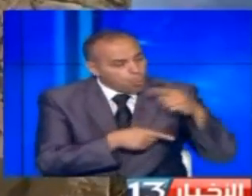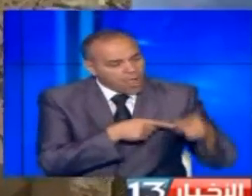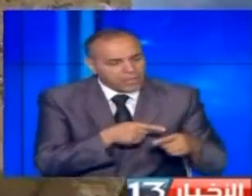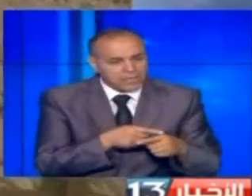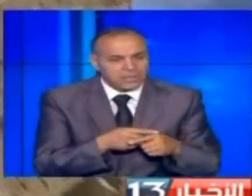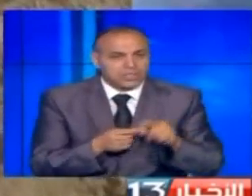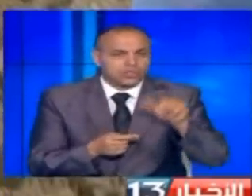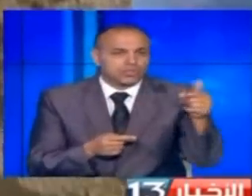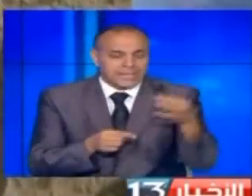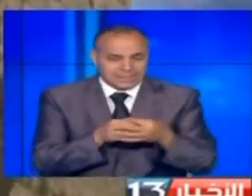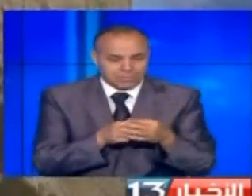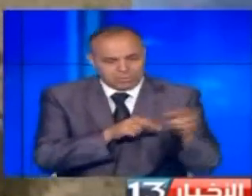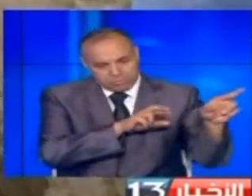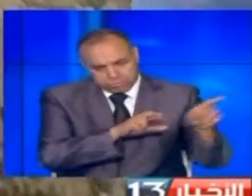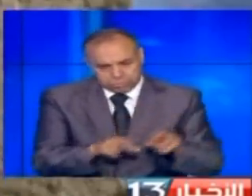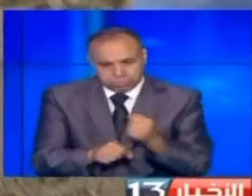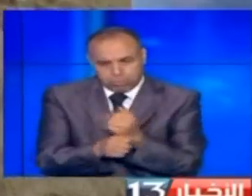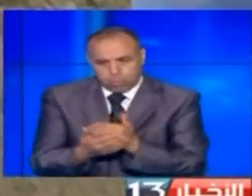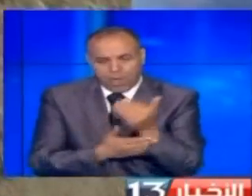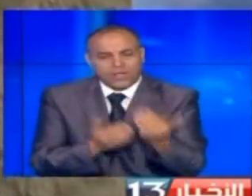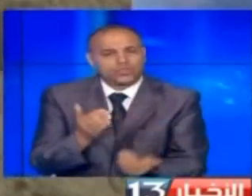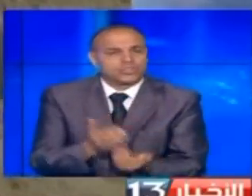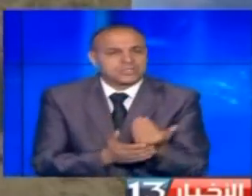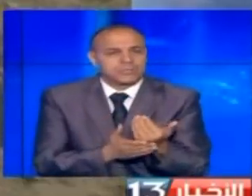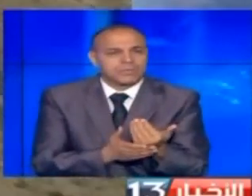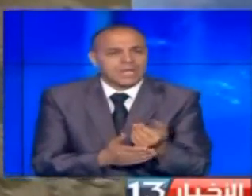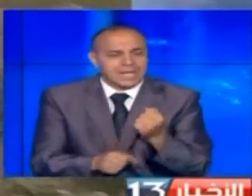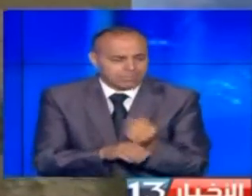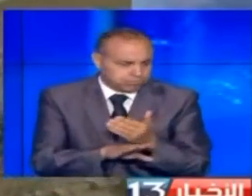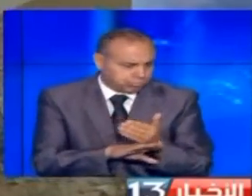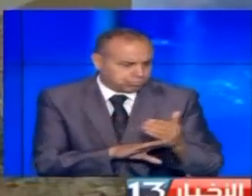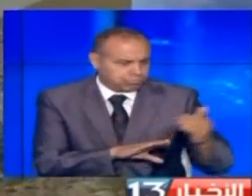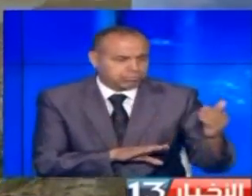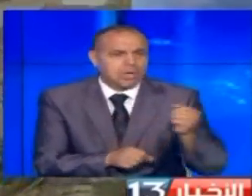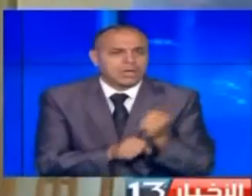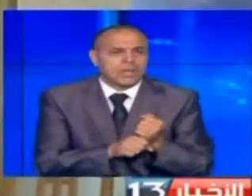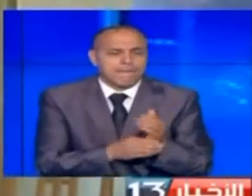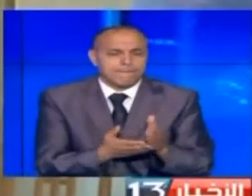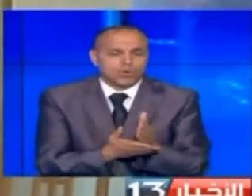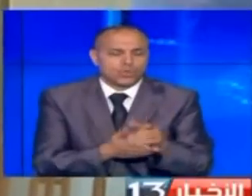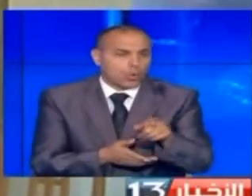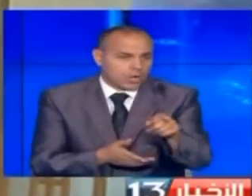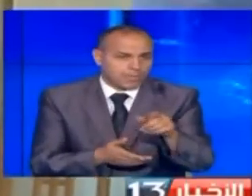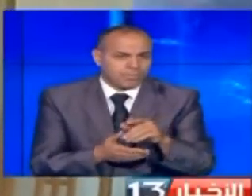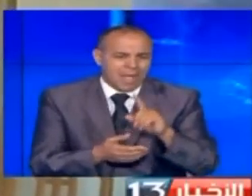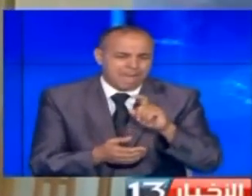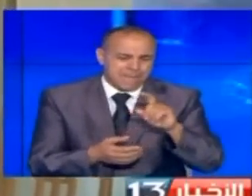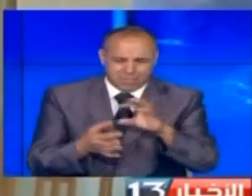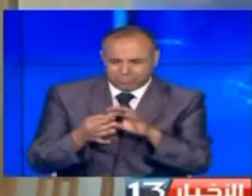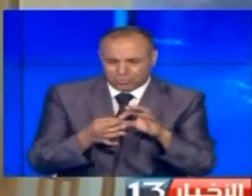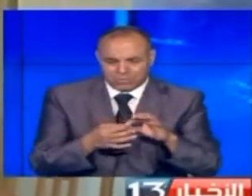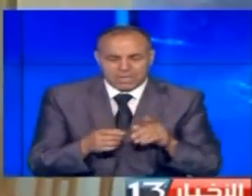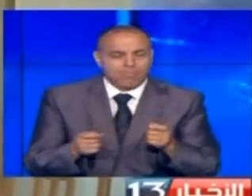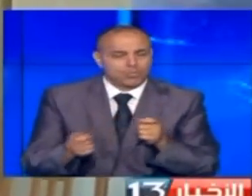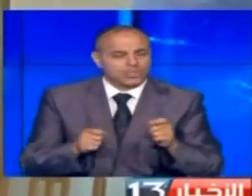من شهر سبتمبر باش ينطلق المقاول الجديد في إتمام إنجاز المشروع. معلومة مؤكدة من طرف السيد